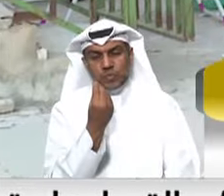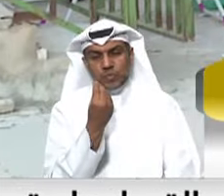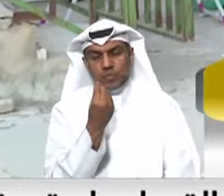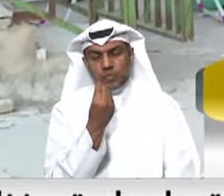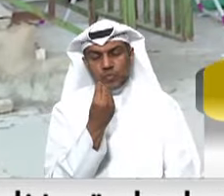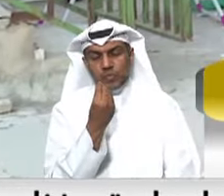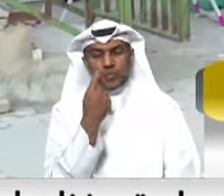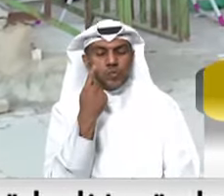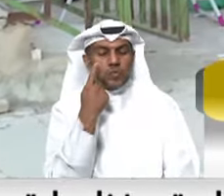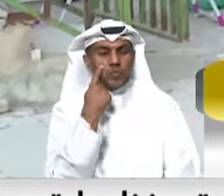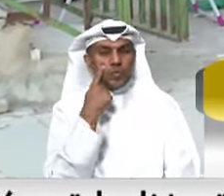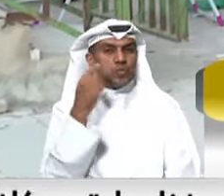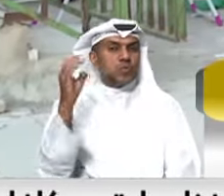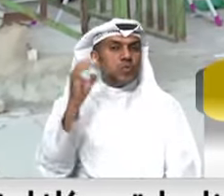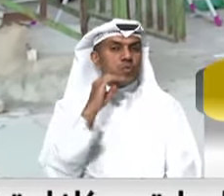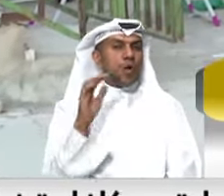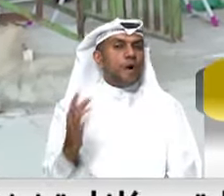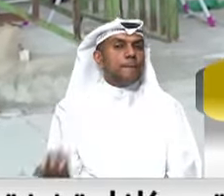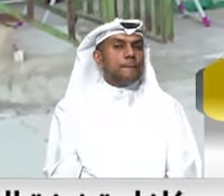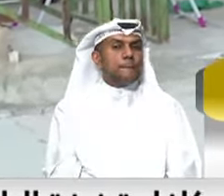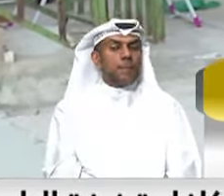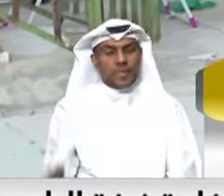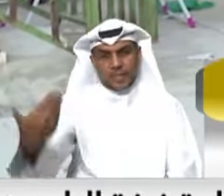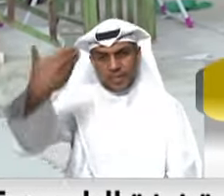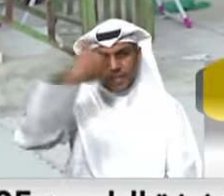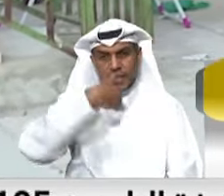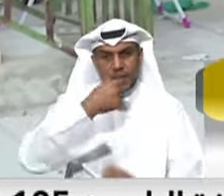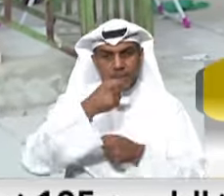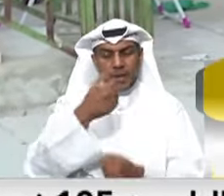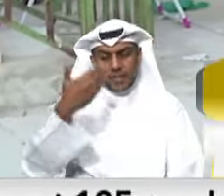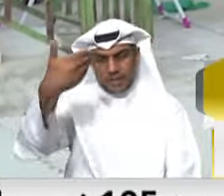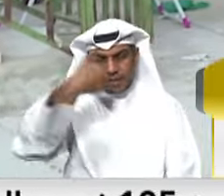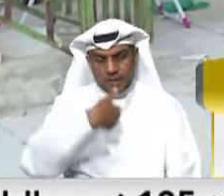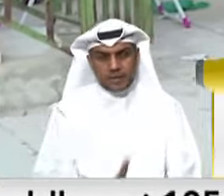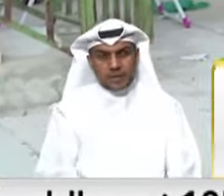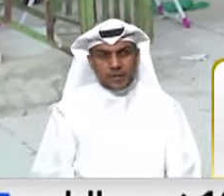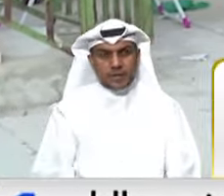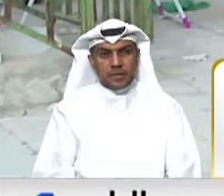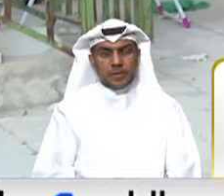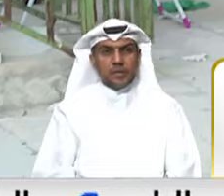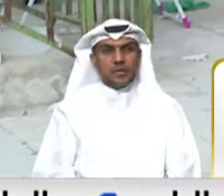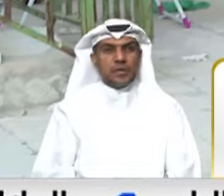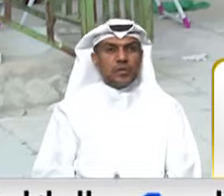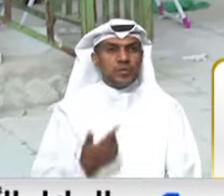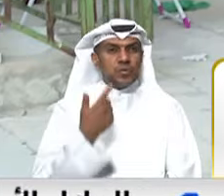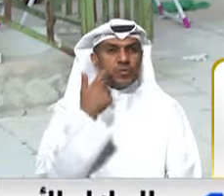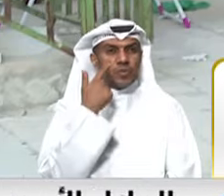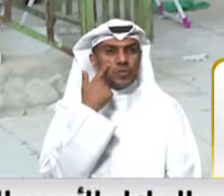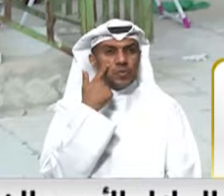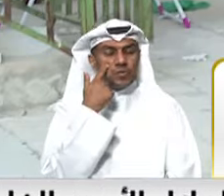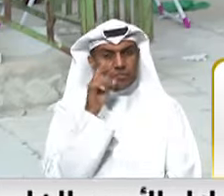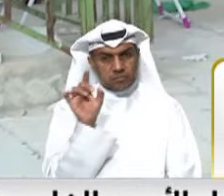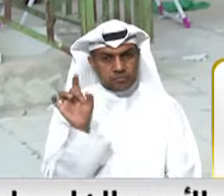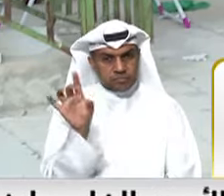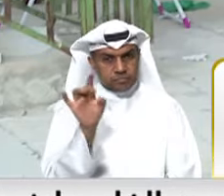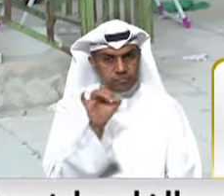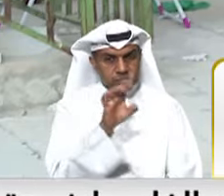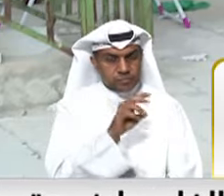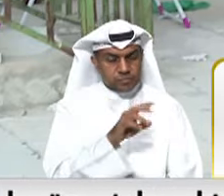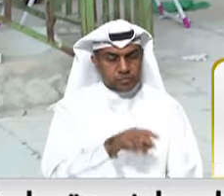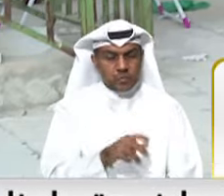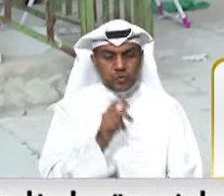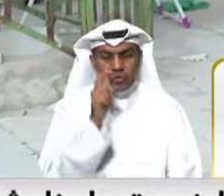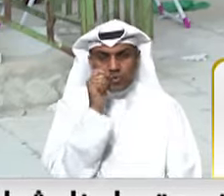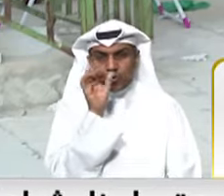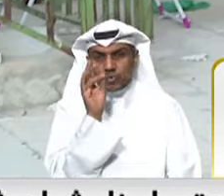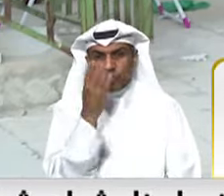صاحب القسيمه انه يراجع البلديه لاما يعني ان يخلي العزه نعطيه فرصه انه يخلي